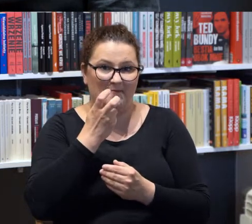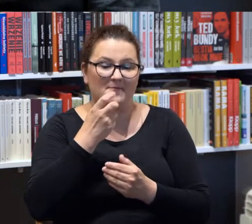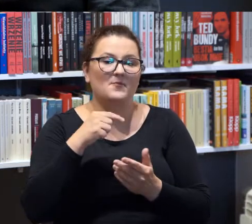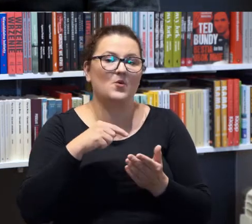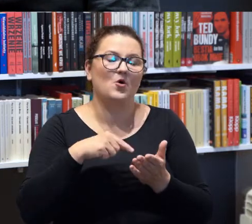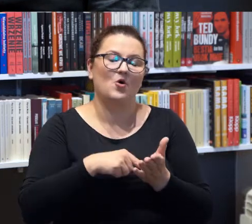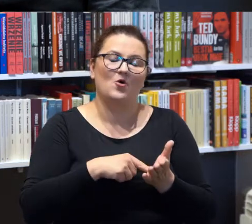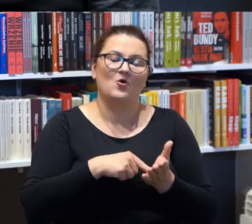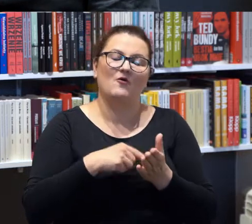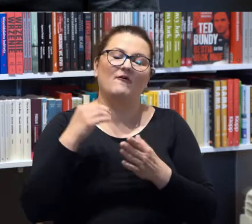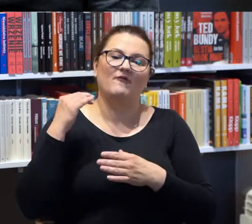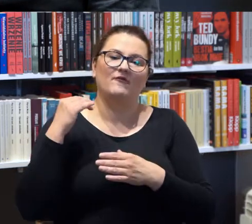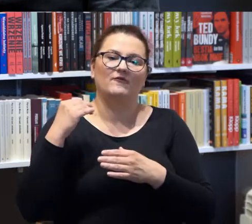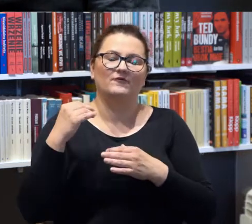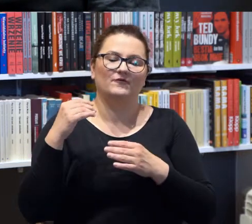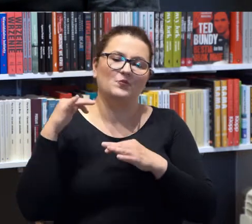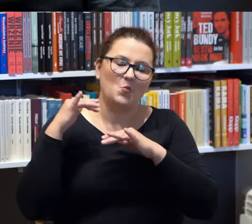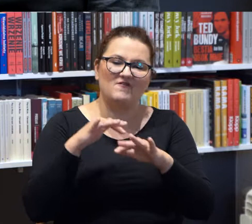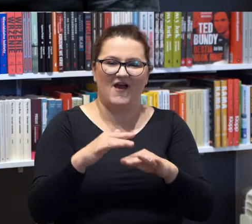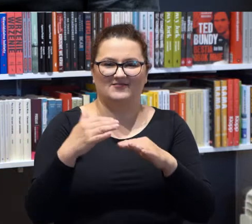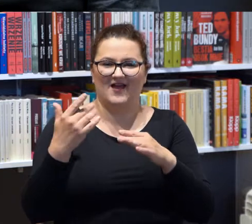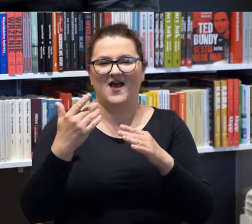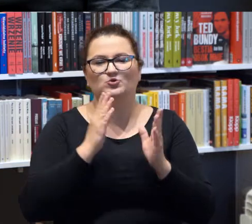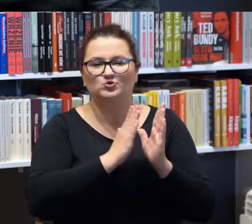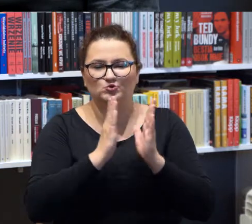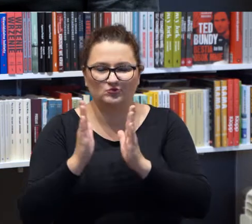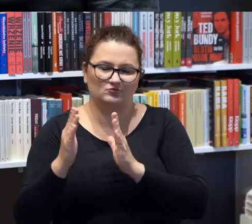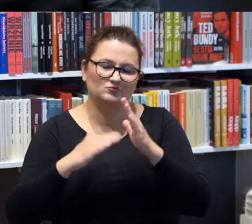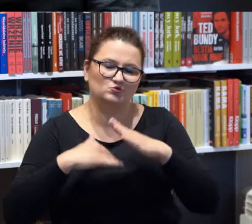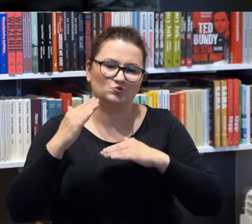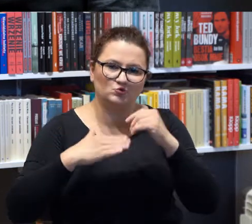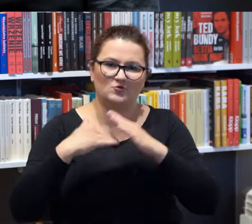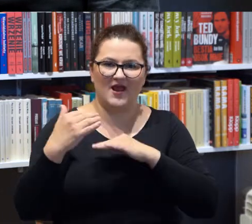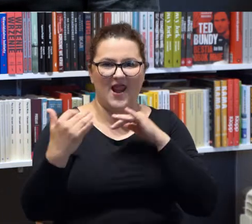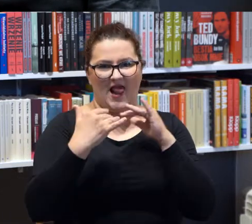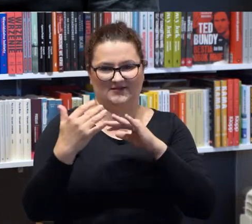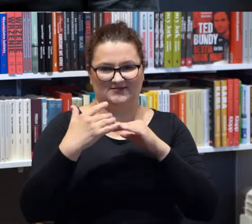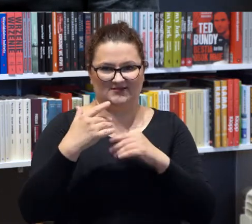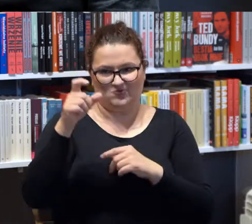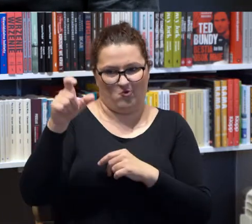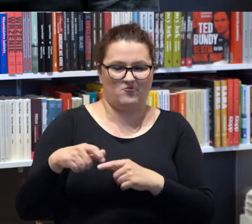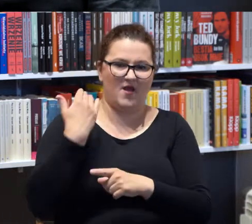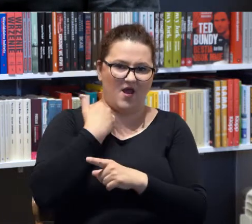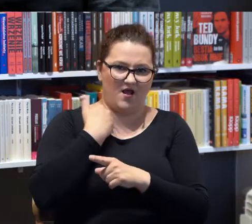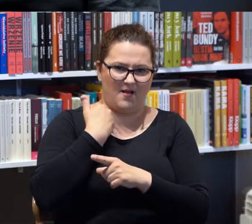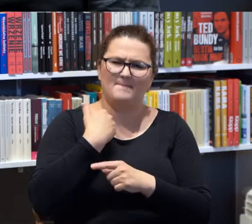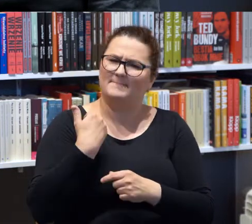nasze relacje w ogóle z osobą pijącą. Zauważyłam w ogóle coś takiego i były też robione badania i nie wśród takich